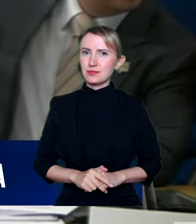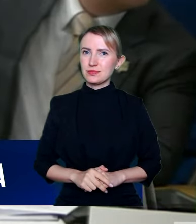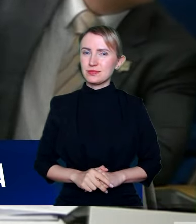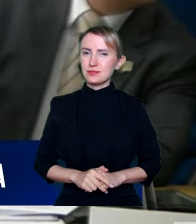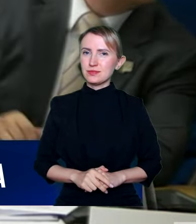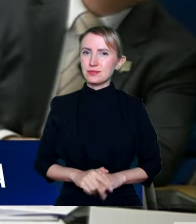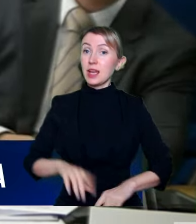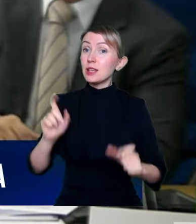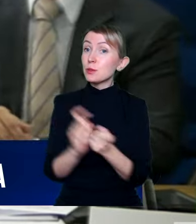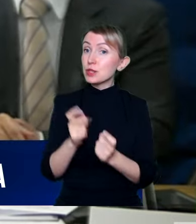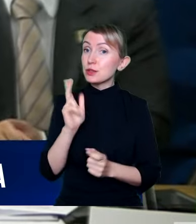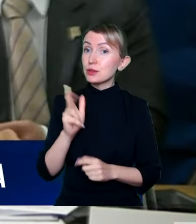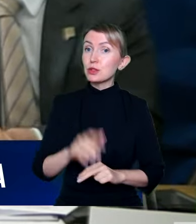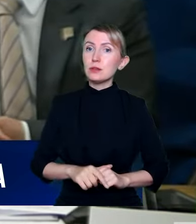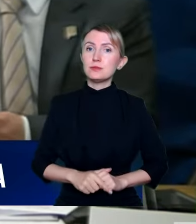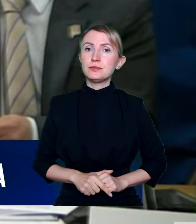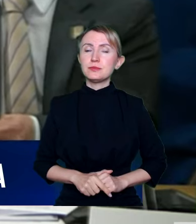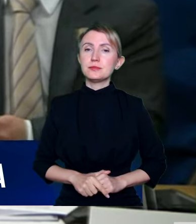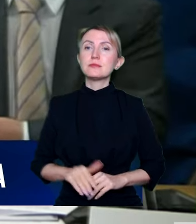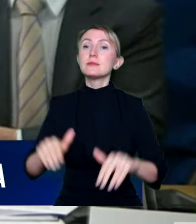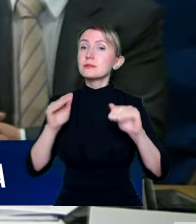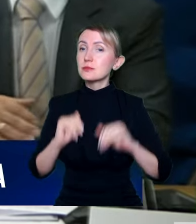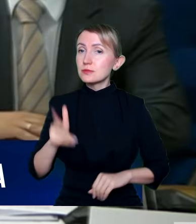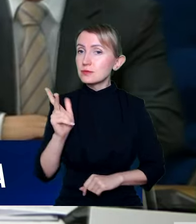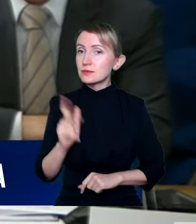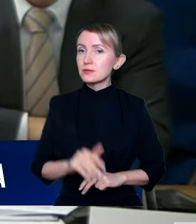Kto jest przeciw? Kto się wstrzymał?